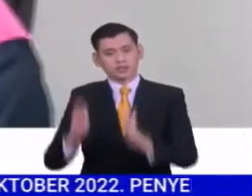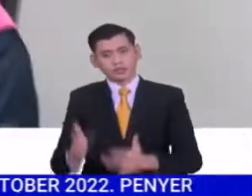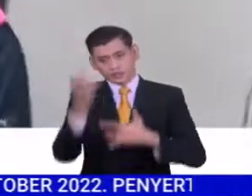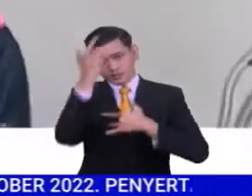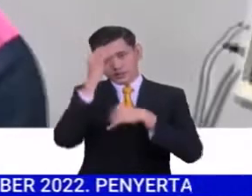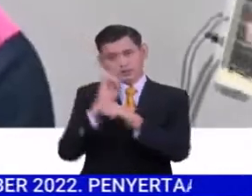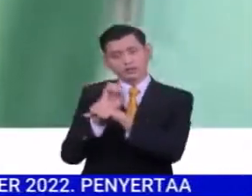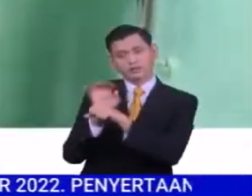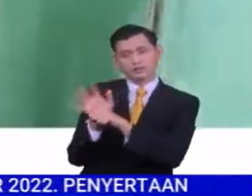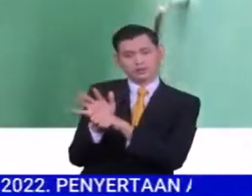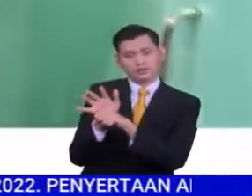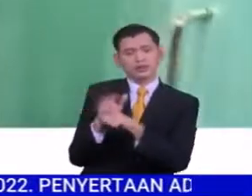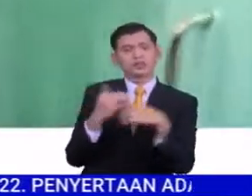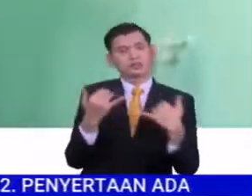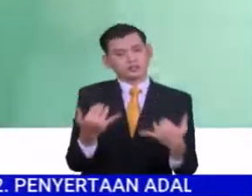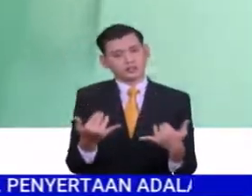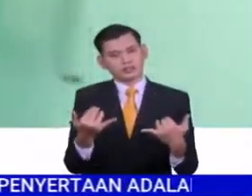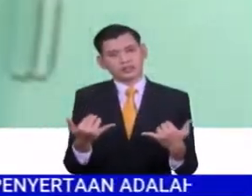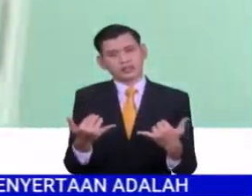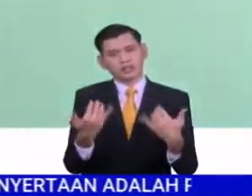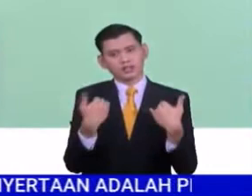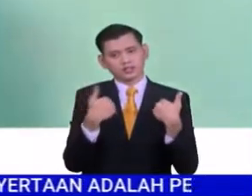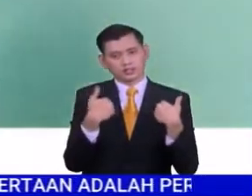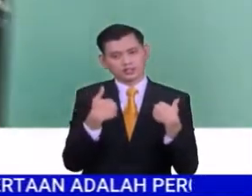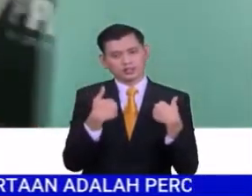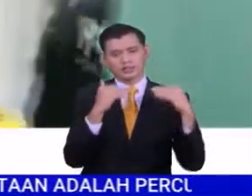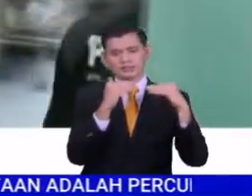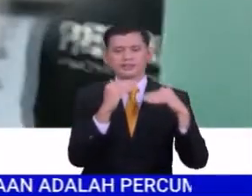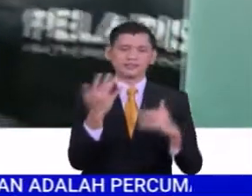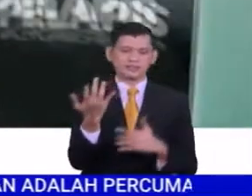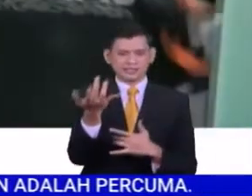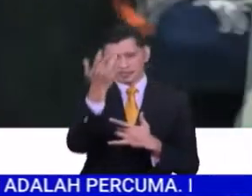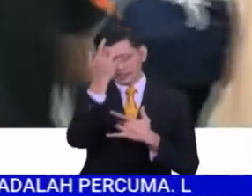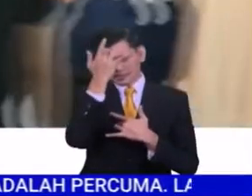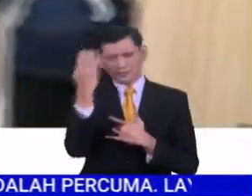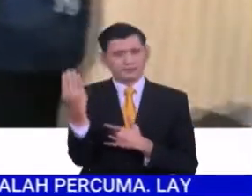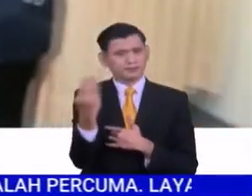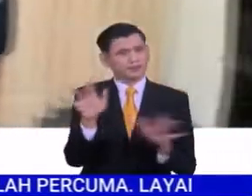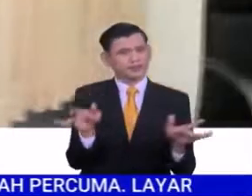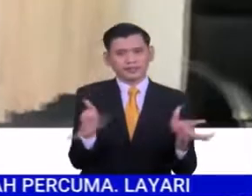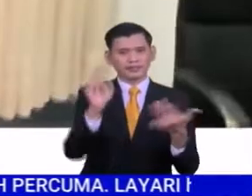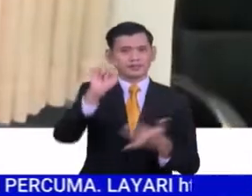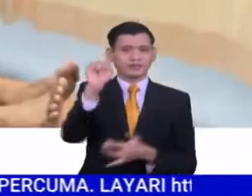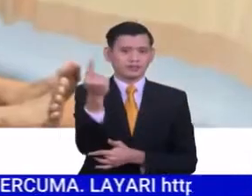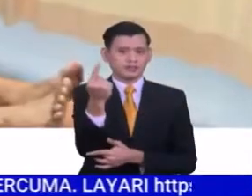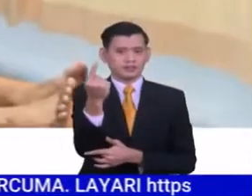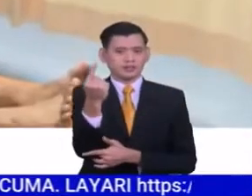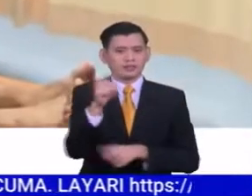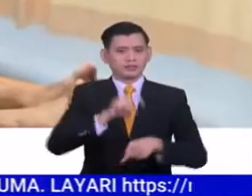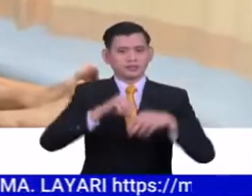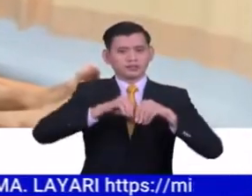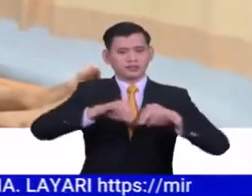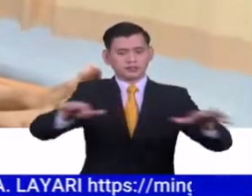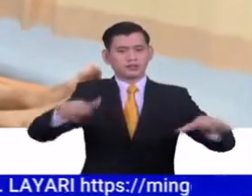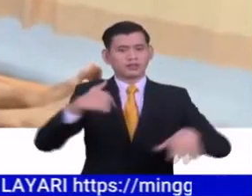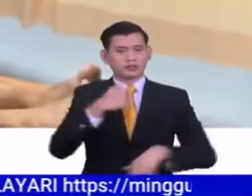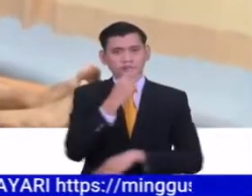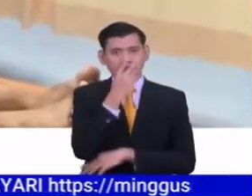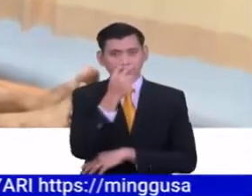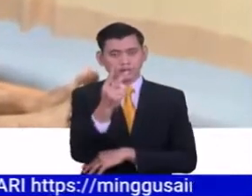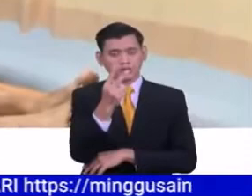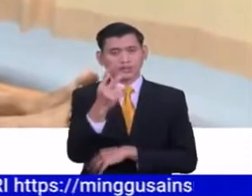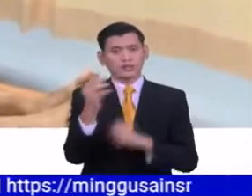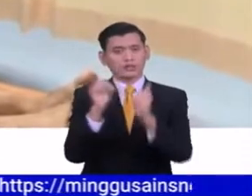dijangkiti wabak COVID-19 ini hanya memiliki gejala ringan. Dalam waktu pandemik ini juga, kita menyaksikan barisan atlet